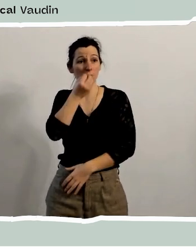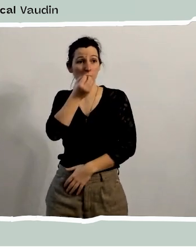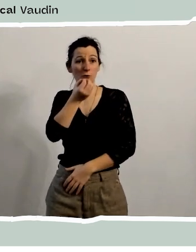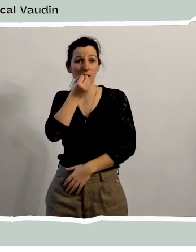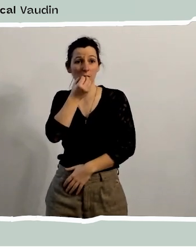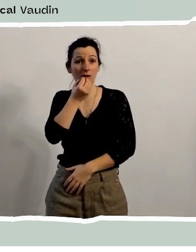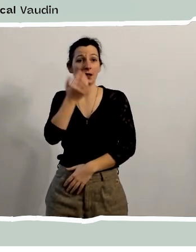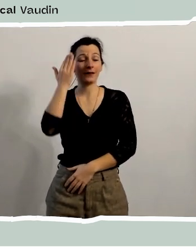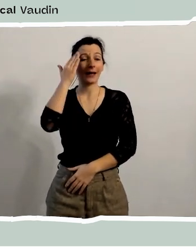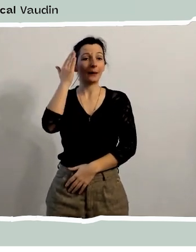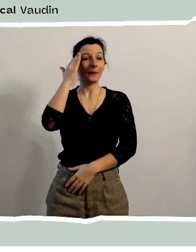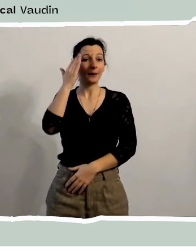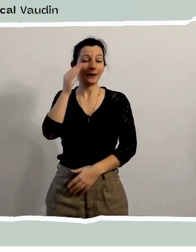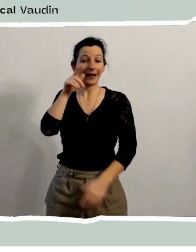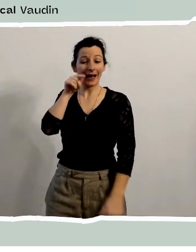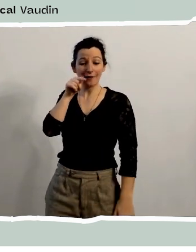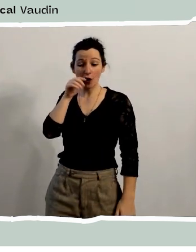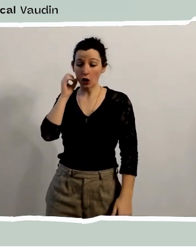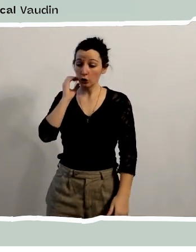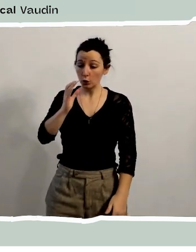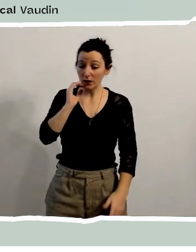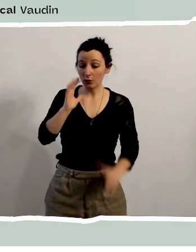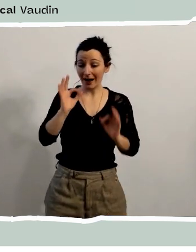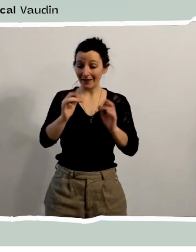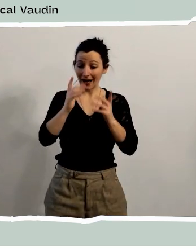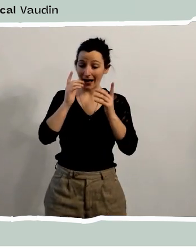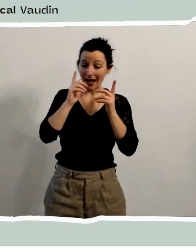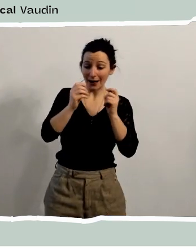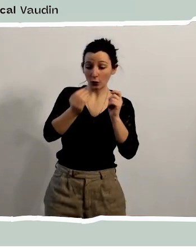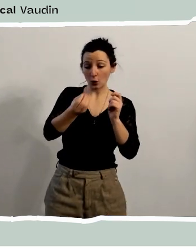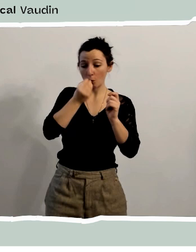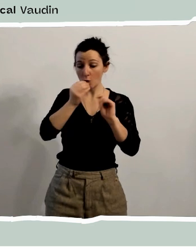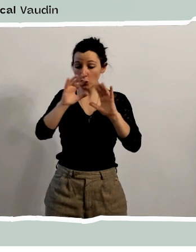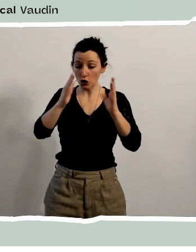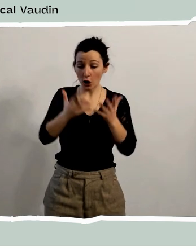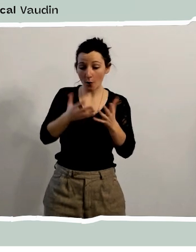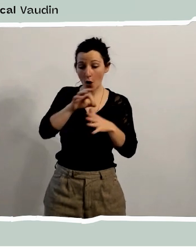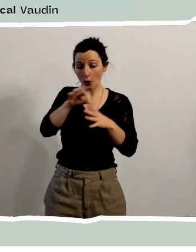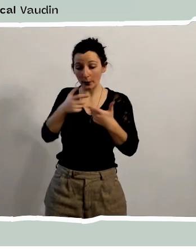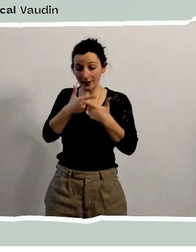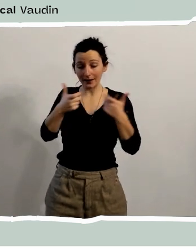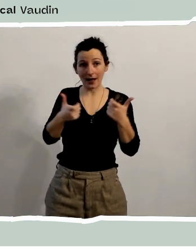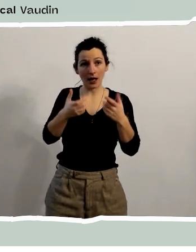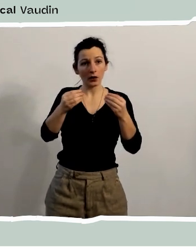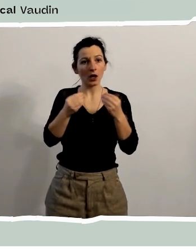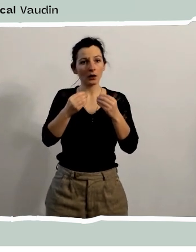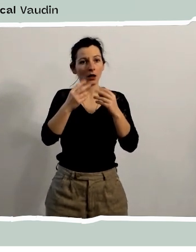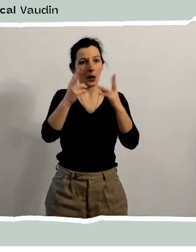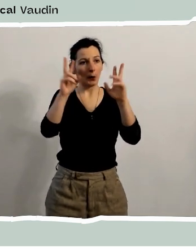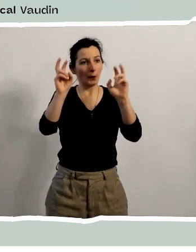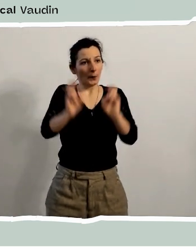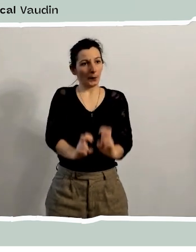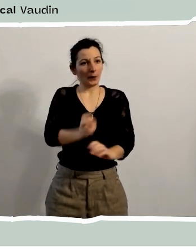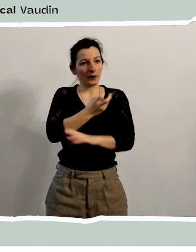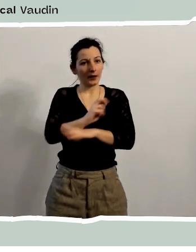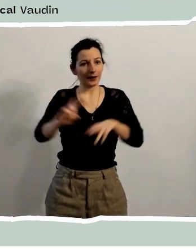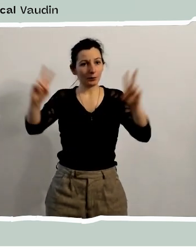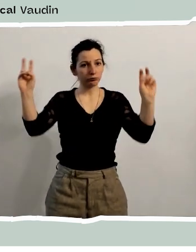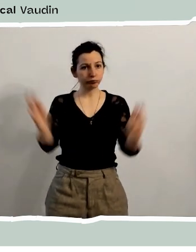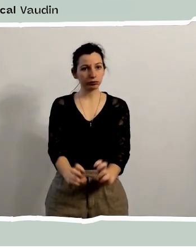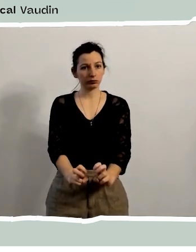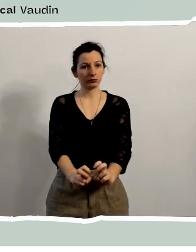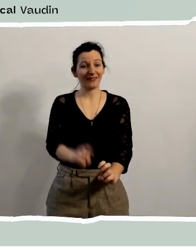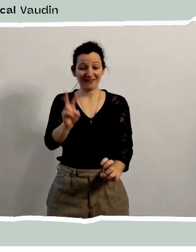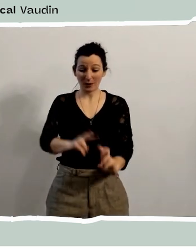Donc si on fait vraiment un effort sur l'alimentation, on peut réduire considérablement notre exposition. Donc en général, on